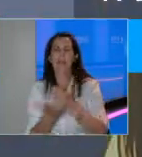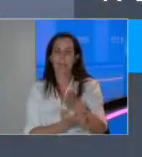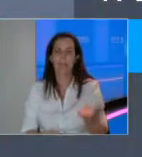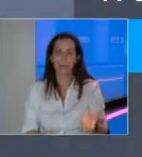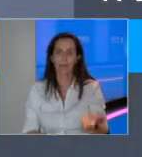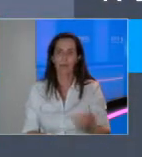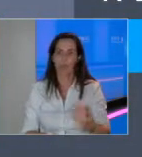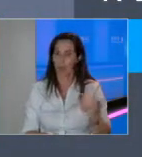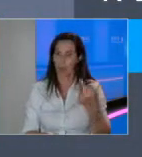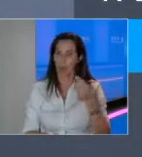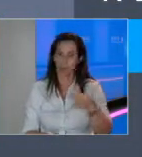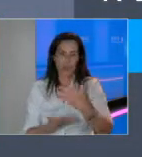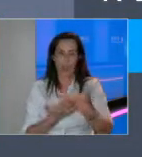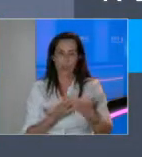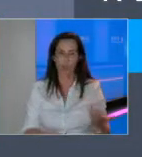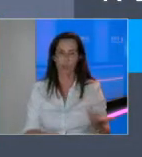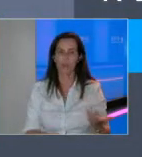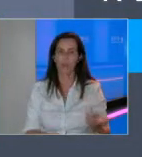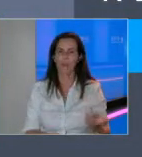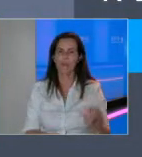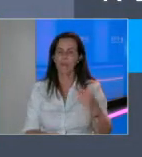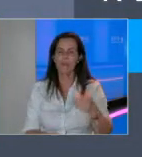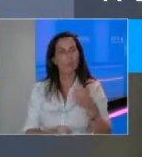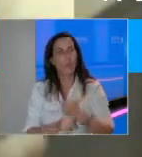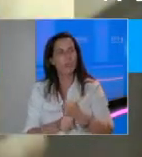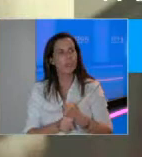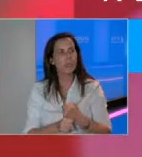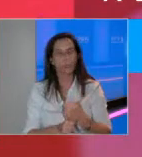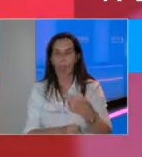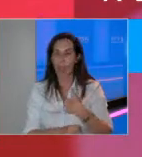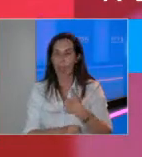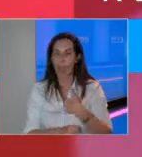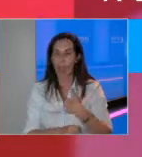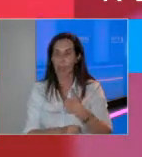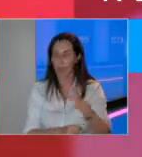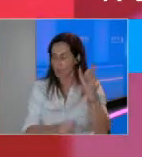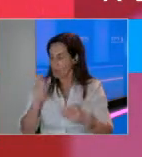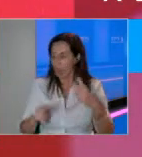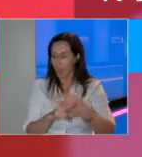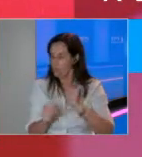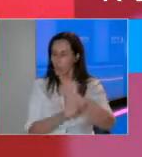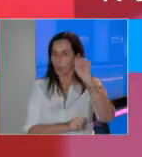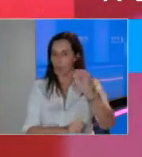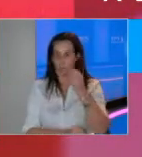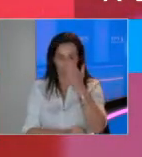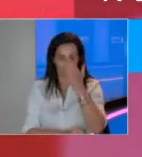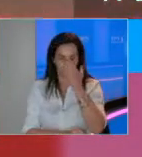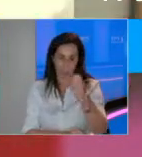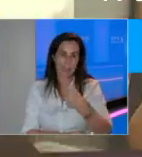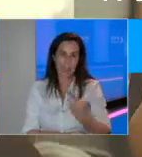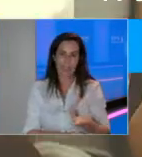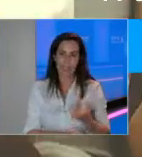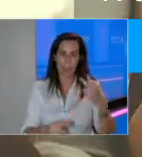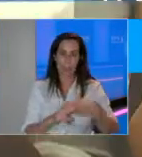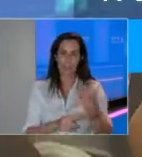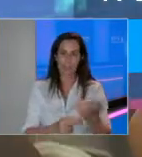זה, כן. למרות שיש ראיות. וזה גורם, אני זורק את זעקת הנורמטיביים, ככל שאני כזה, את יודעת.